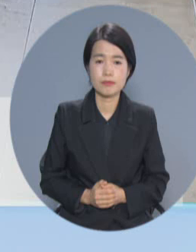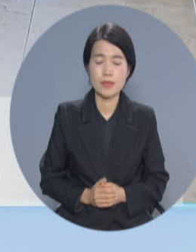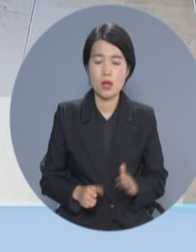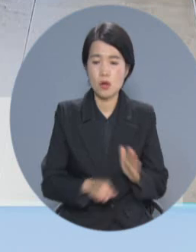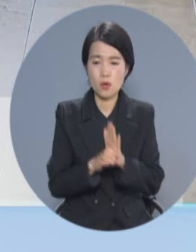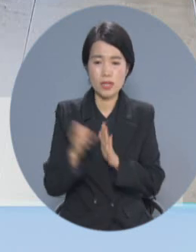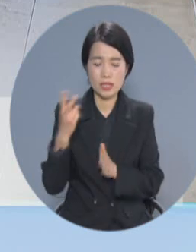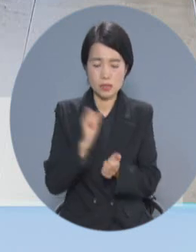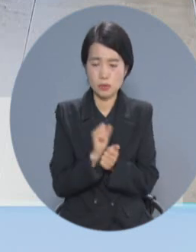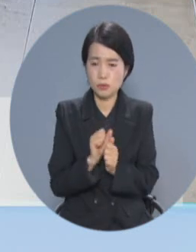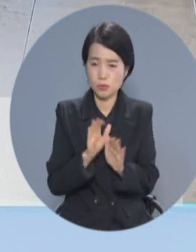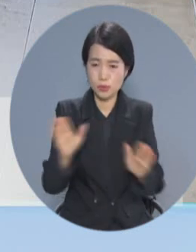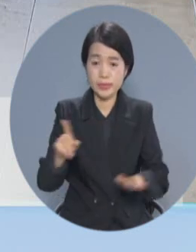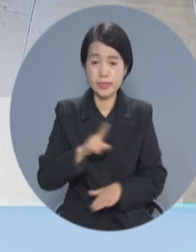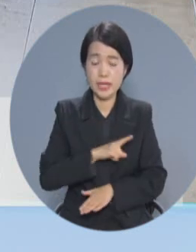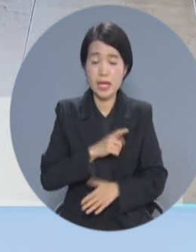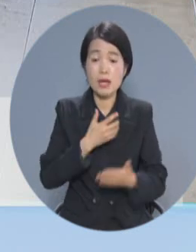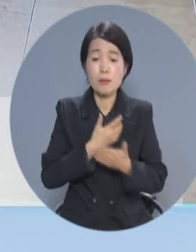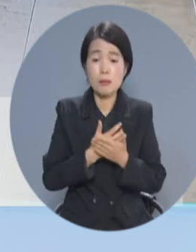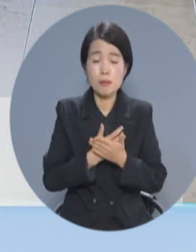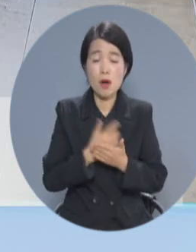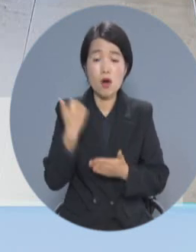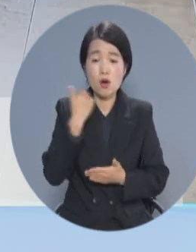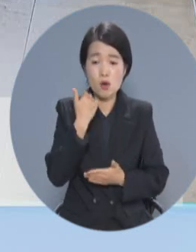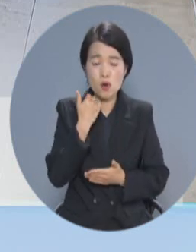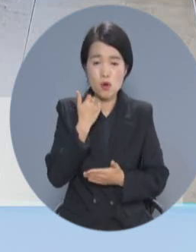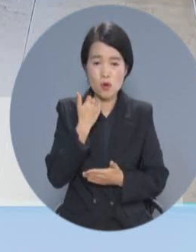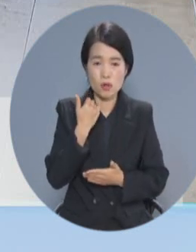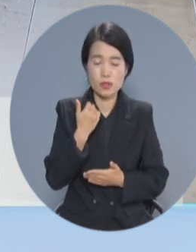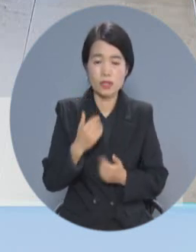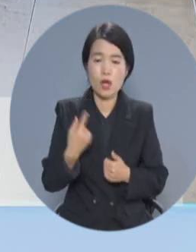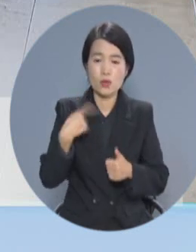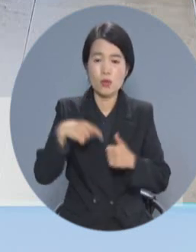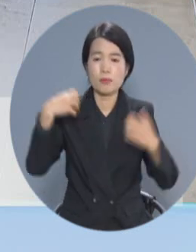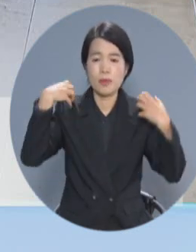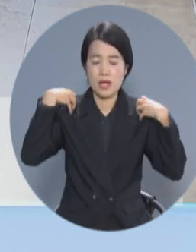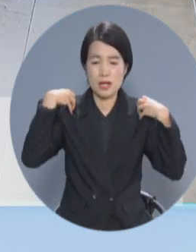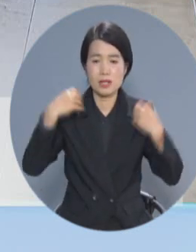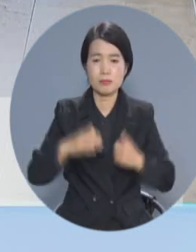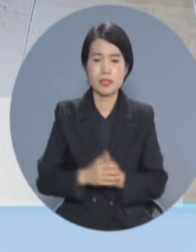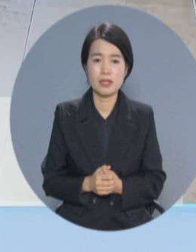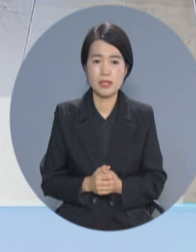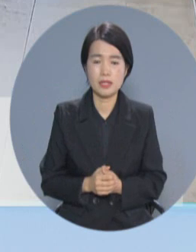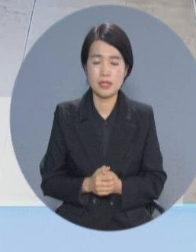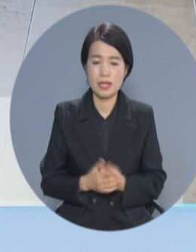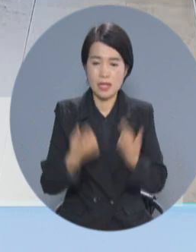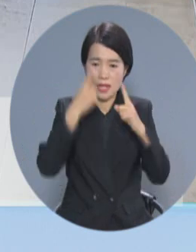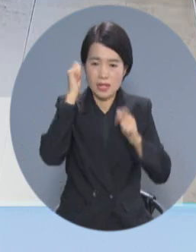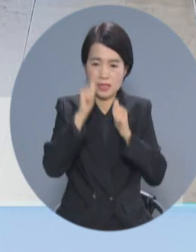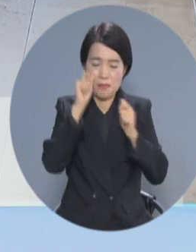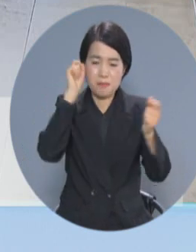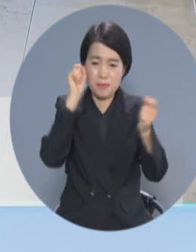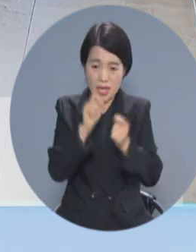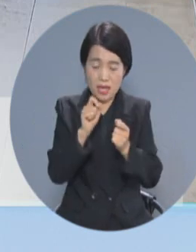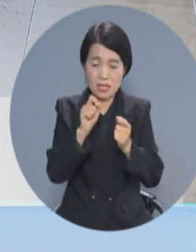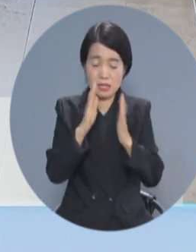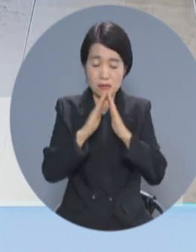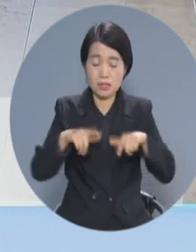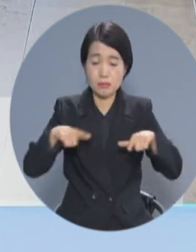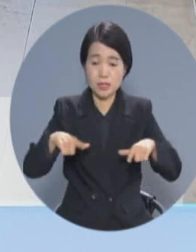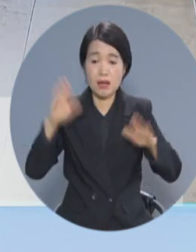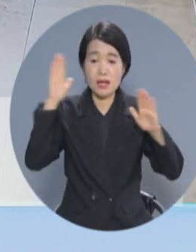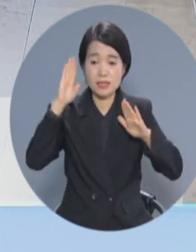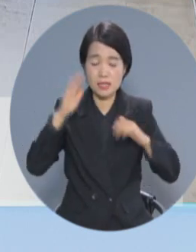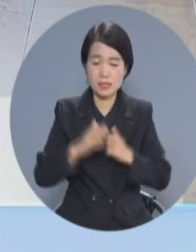코로나19 재유행에 가장 크게 긴장하고 있는 곳, 바로 교육당국입니다. 수능시험이 코앞인데요. 전남 지역